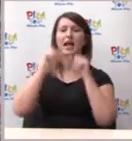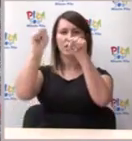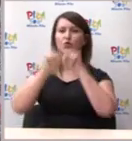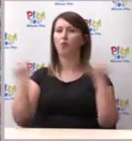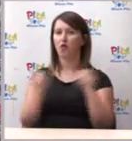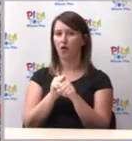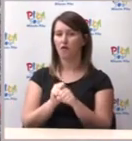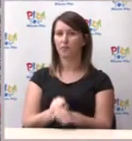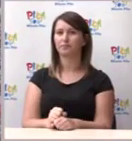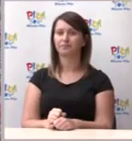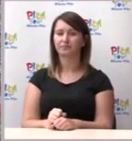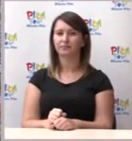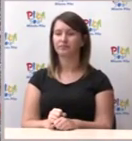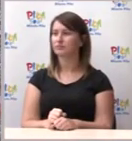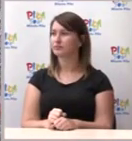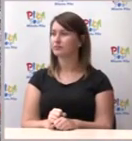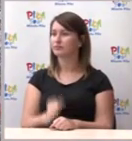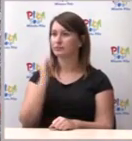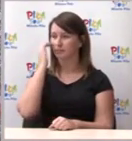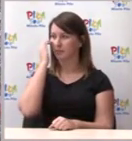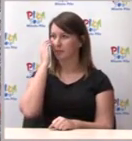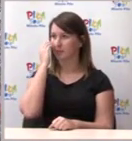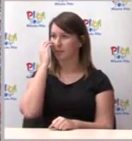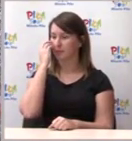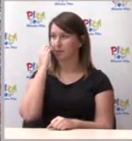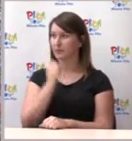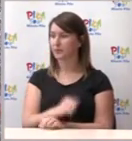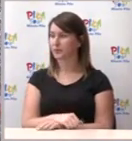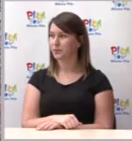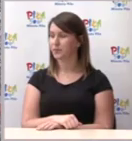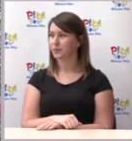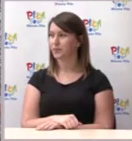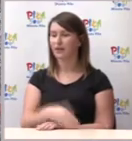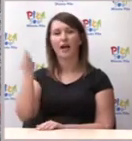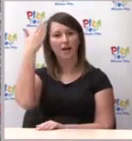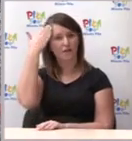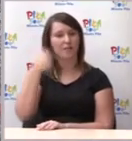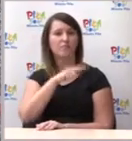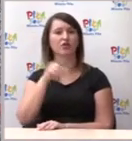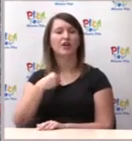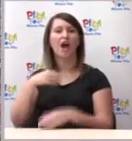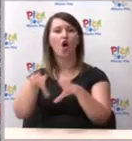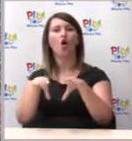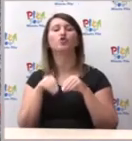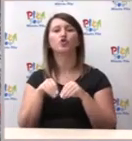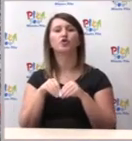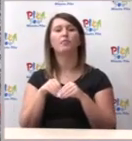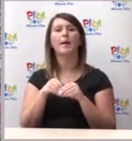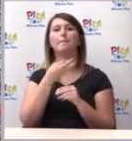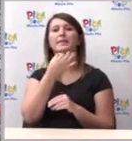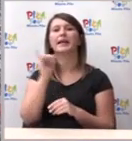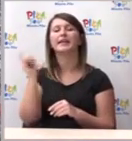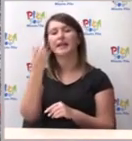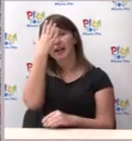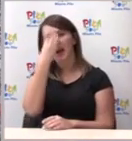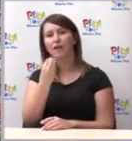Spodziewam się, że do mnie jako do radnego miasta może zostać skierowane pytanie, jak wygląda projekt